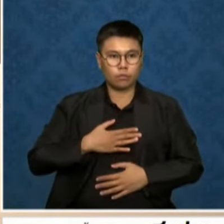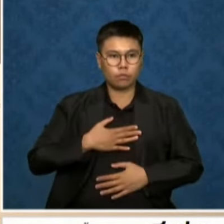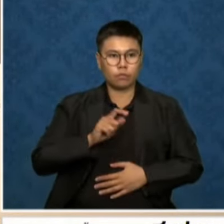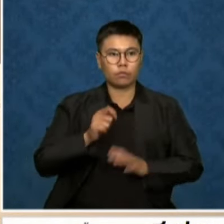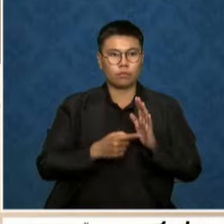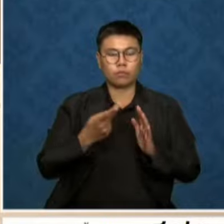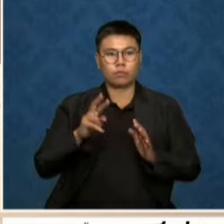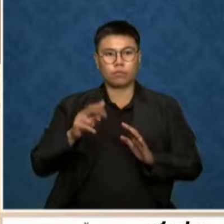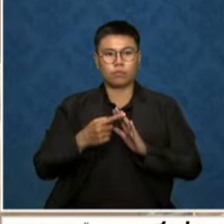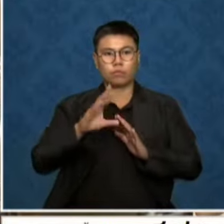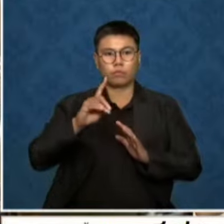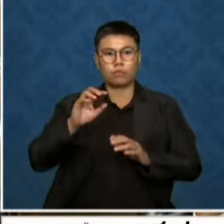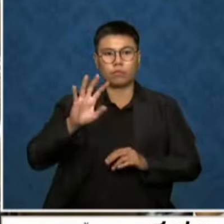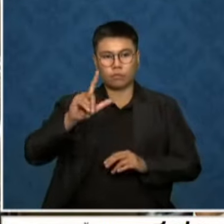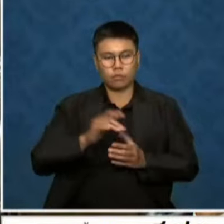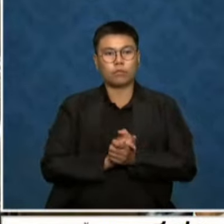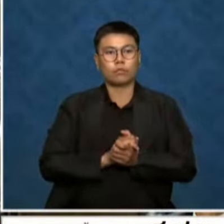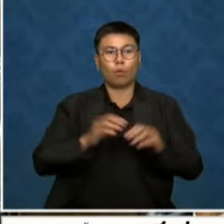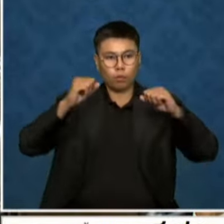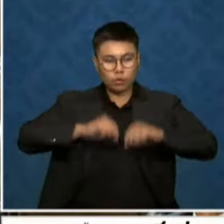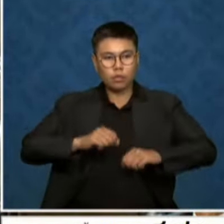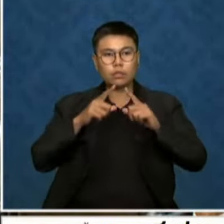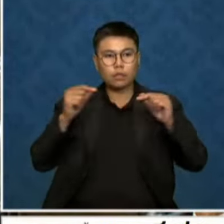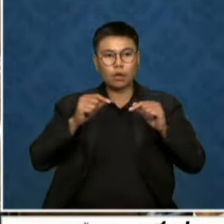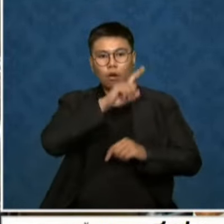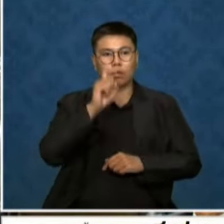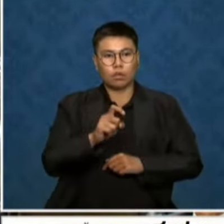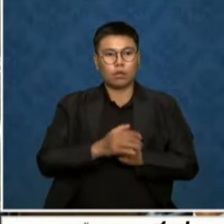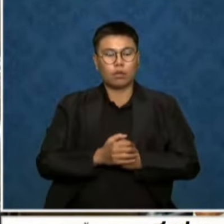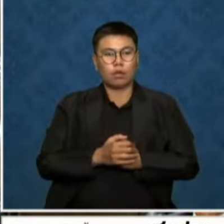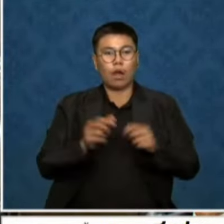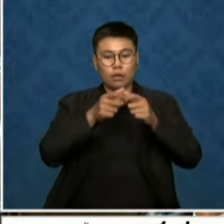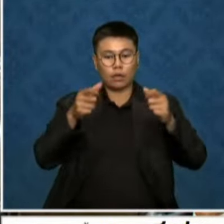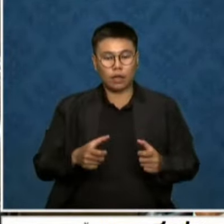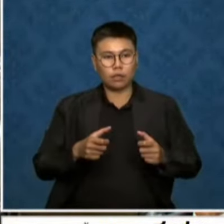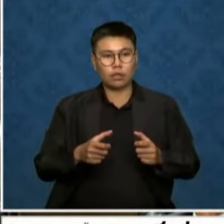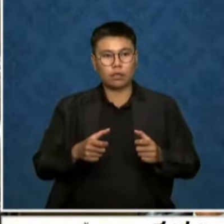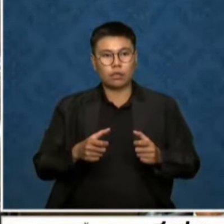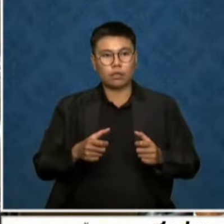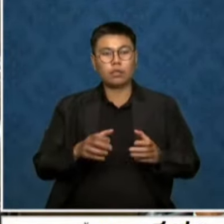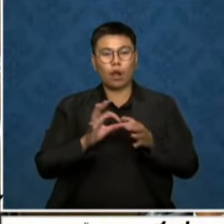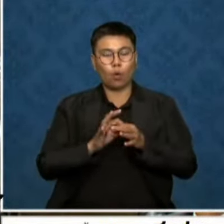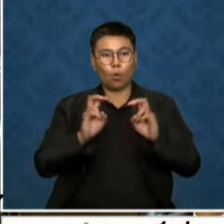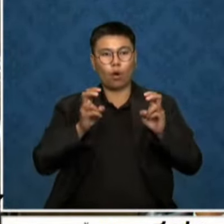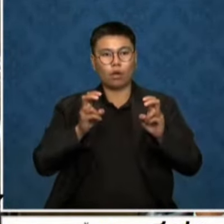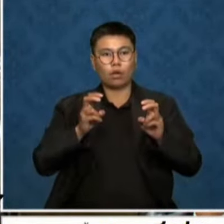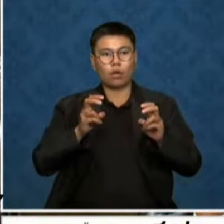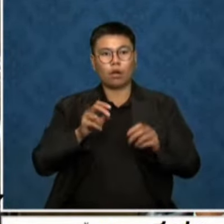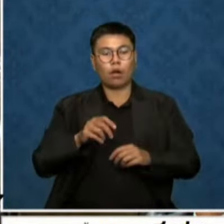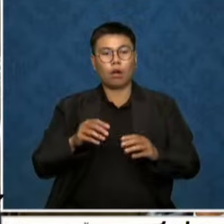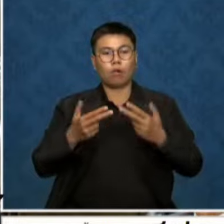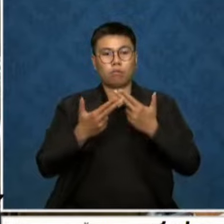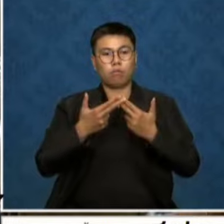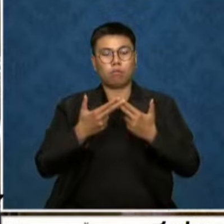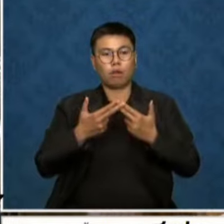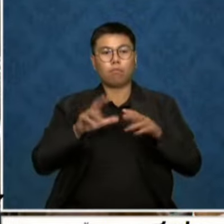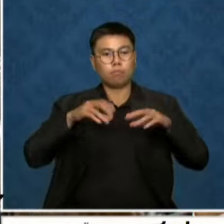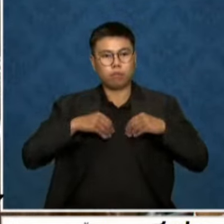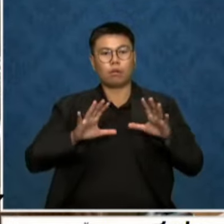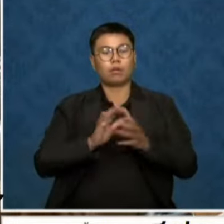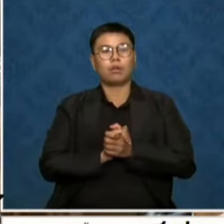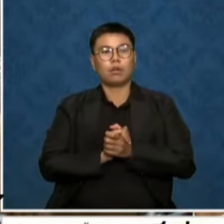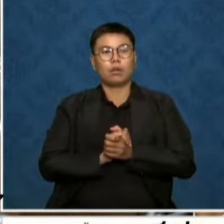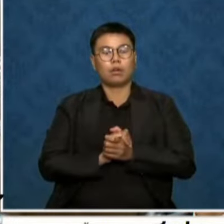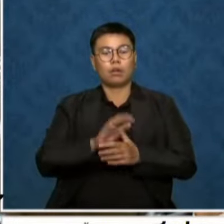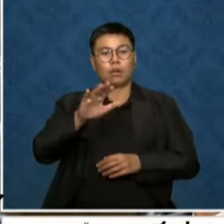มอัครเดชภูมิทักษ์โรจน์ครับขอเสนอท่านประธานครับให้ลงมติในเรื่องของข้อสังเกตครับส่วนเรื่องของรายงานนะครับก็ในส่วนของพรรครวมไทยสร้างชาติไม่เห็นด้วยกับรายงานฉบับนี ้ไม่